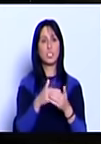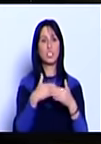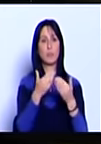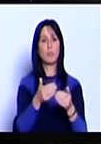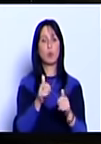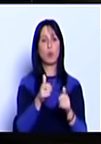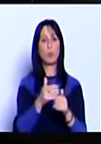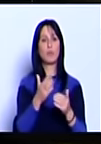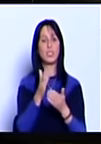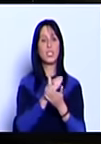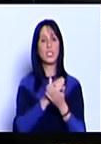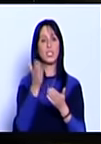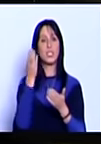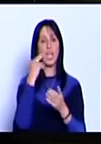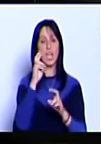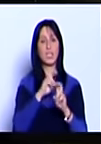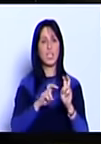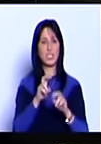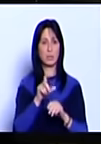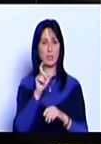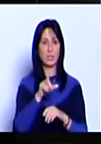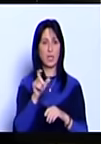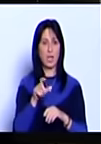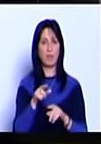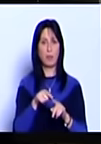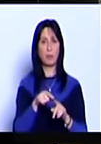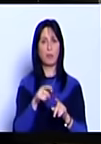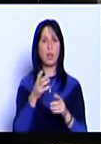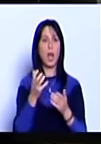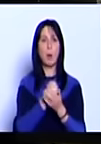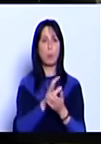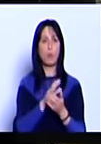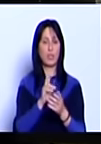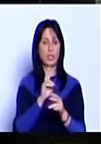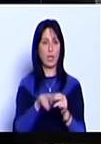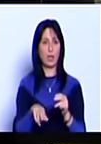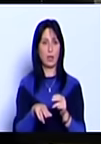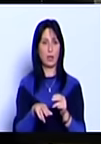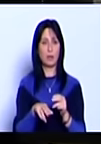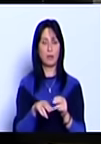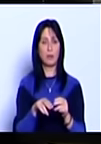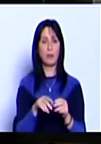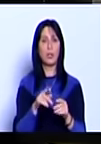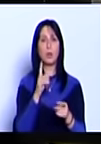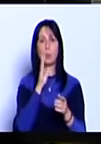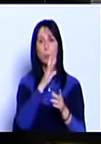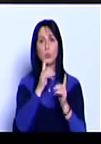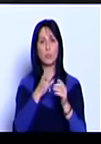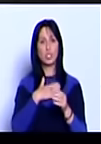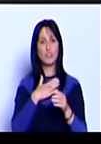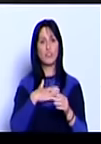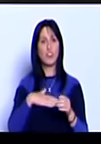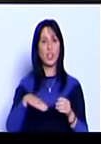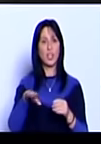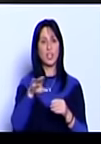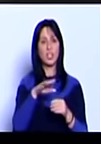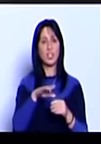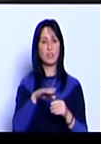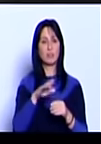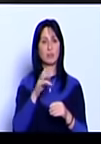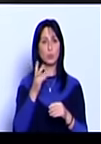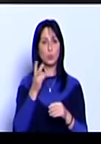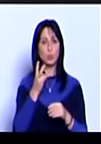შემთავაზებელი, რომელსაც დიდი ხანია ეძებს კაცობრიობა, არ ქონდა ნაპოვნი, მაგრამ დაეკარგა. და ბუნებრივია თითოეულ ჩვენგანს